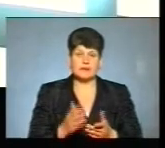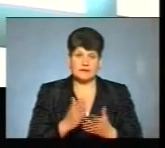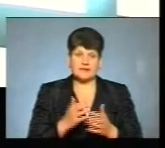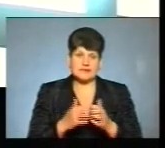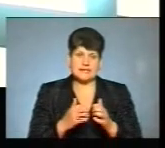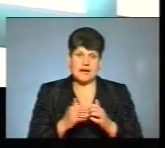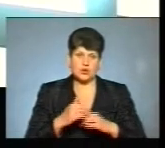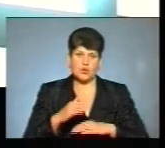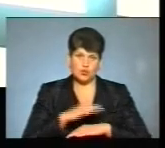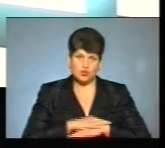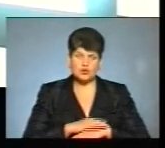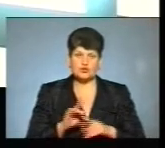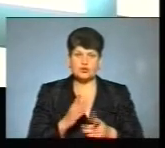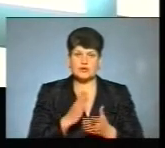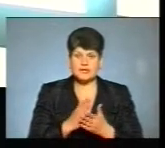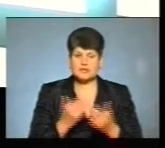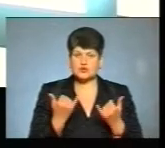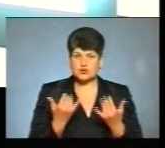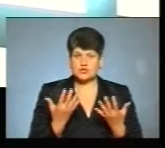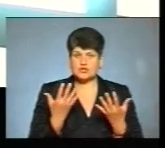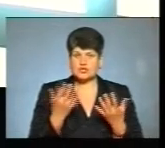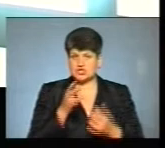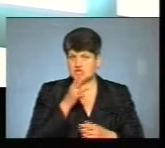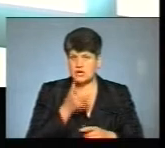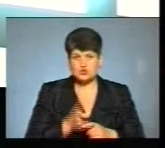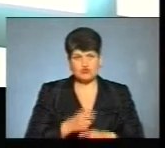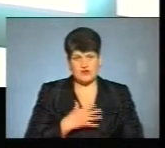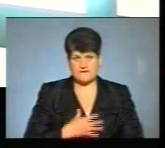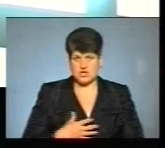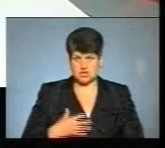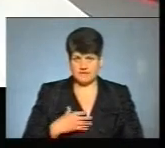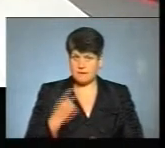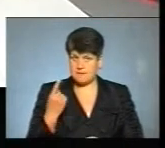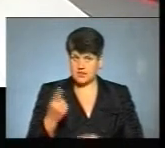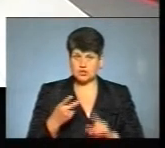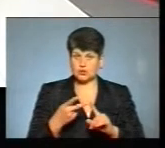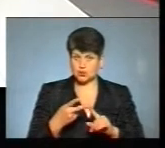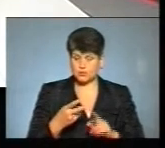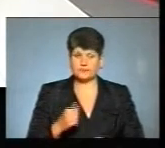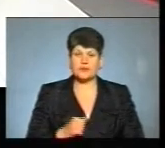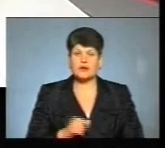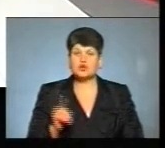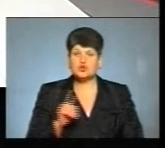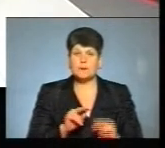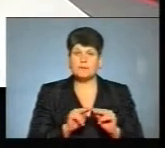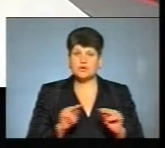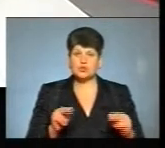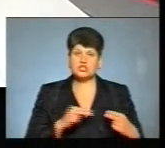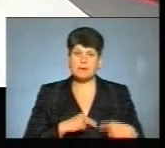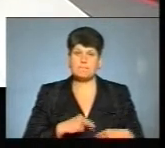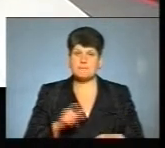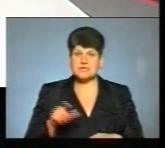середнього учня, що є на сьогоднішній час дуже і дуже важливе. Це перше. Друге, що педагогічні